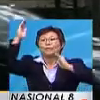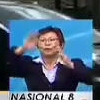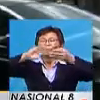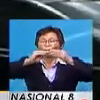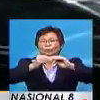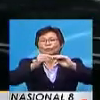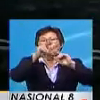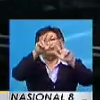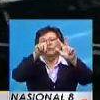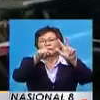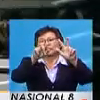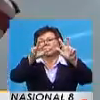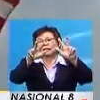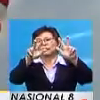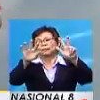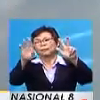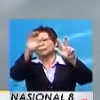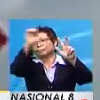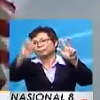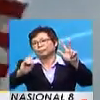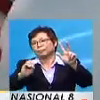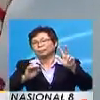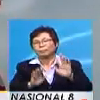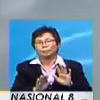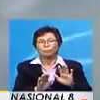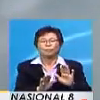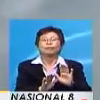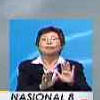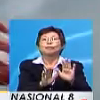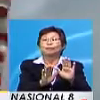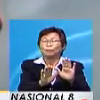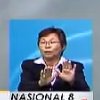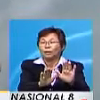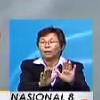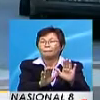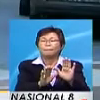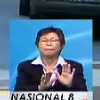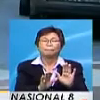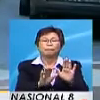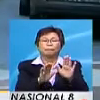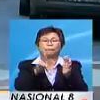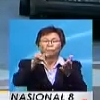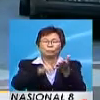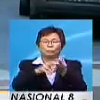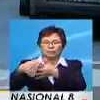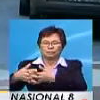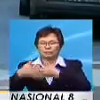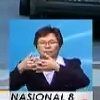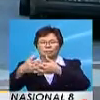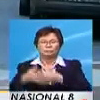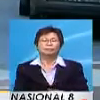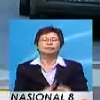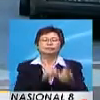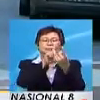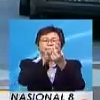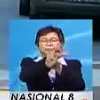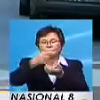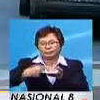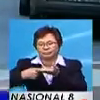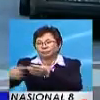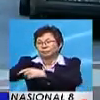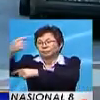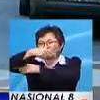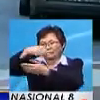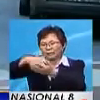kadar 3.34% penolakan permohonan visa Amerika Syarikat melalui pertemuan dan perbincangan hari